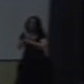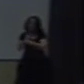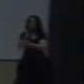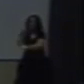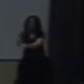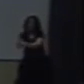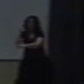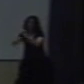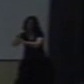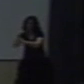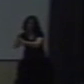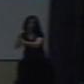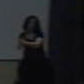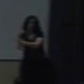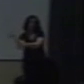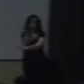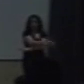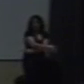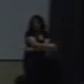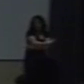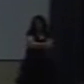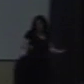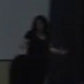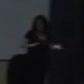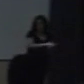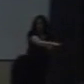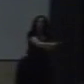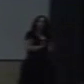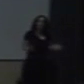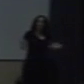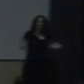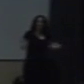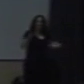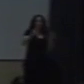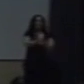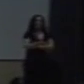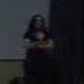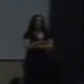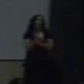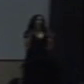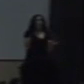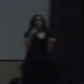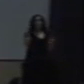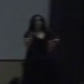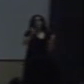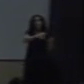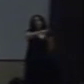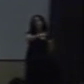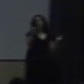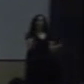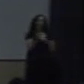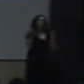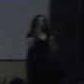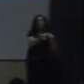que no estudien ni treballen. Doncs aquesta contrapart no s'ha donat i això ha fet que la generació Nini hagi arribat, s'ha venut molt, ha arribat